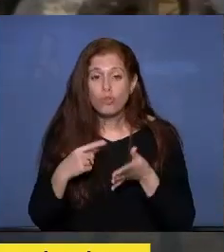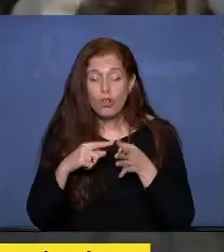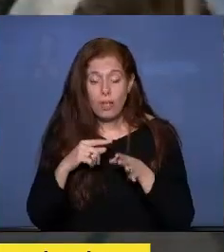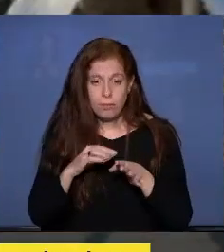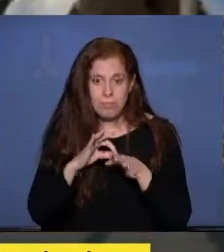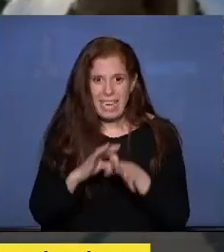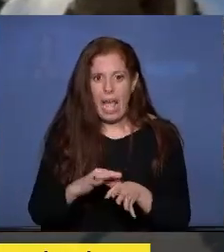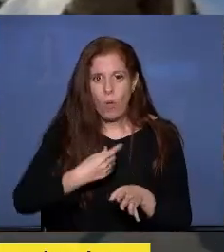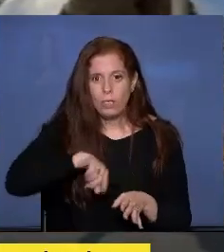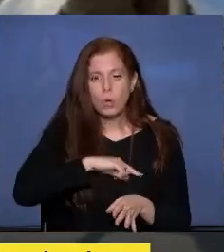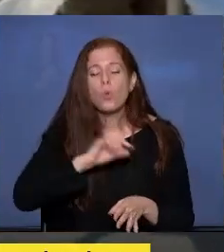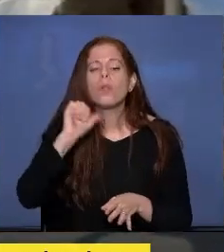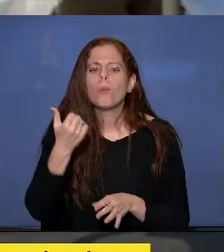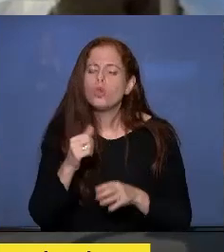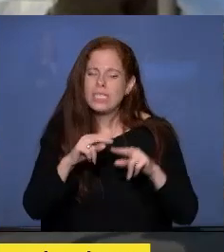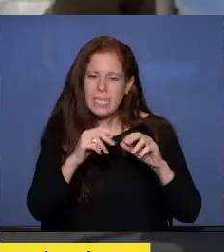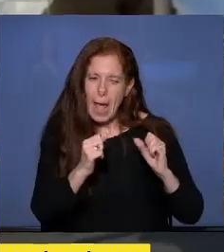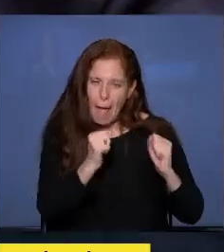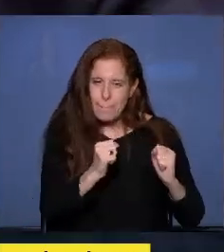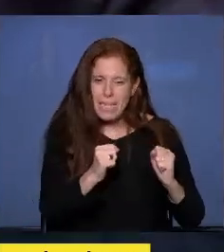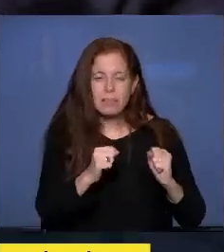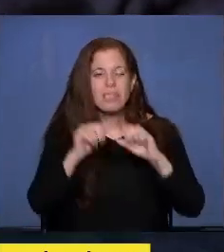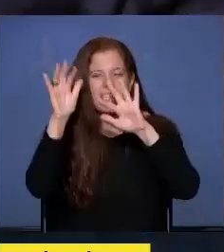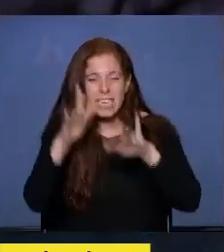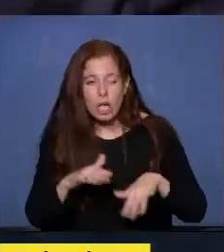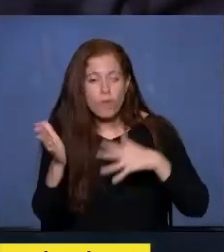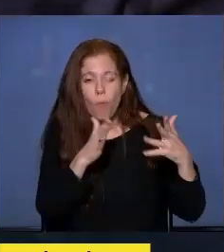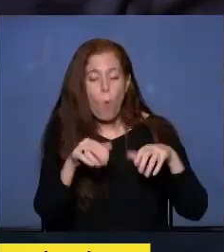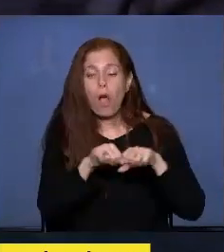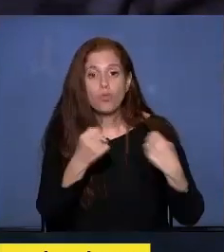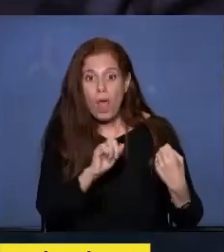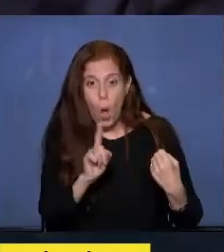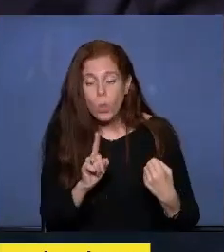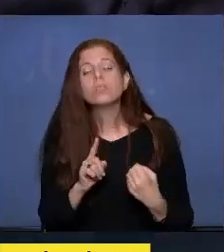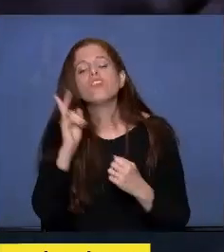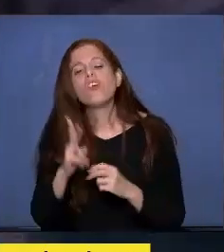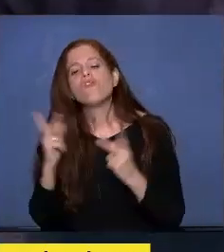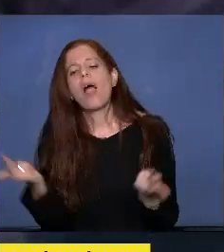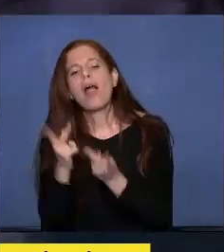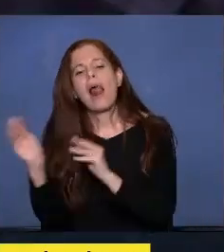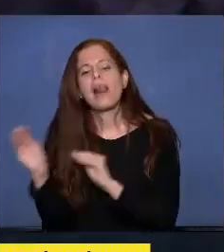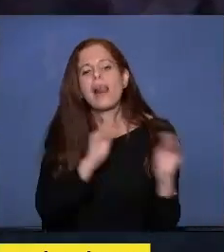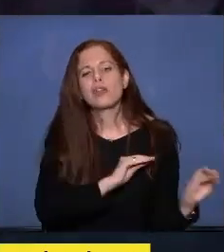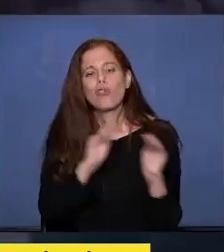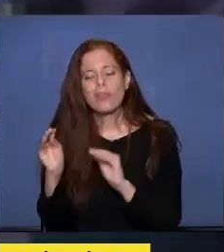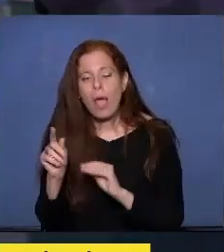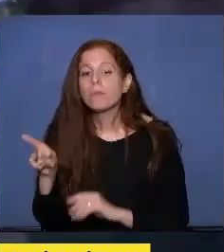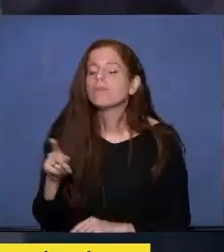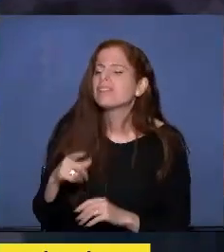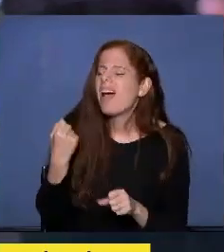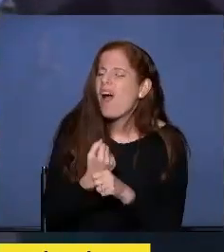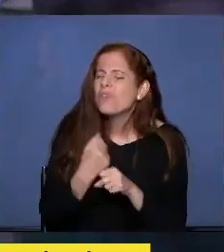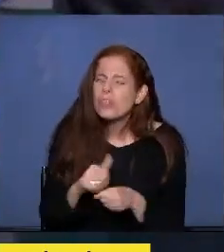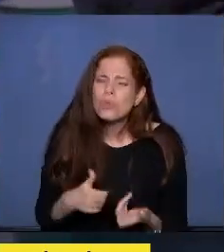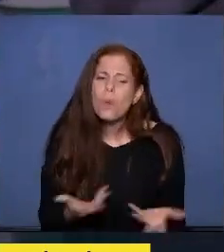יעמוד בגשם ורוח, אבל עוד דבר שזה יהיה קל לשינוע. עבדנו פה יום ולילה, ממש יום ולילה. ריו נכנס, ריו עם